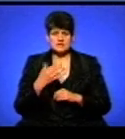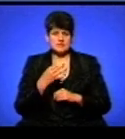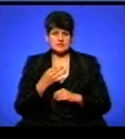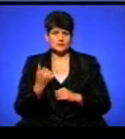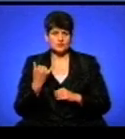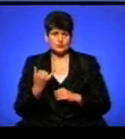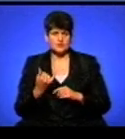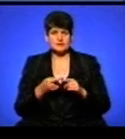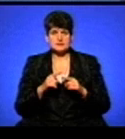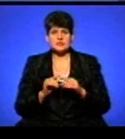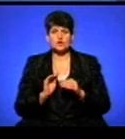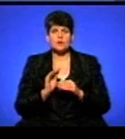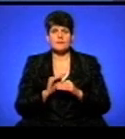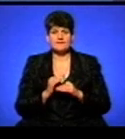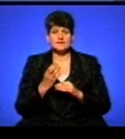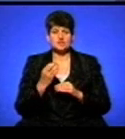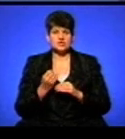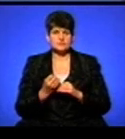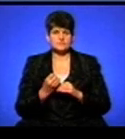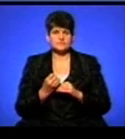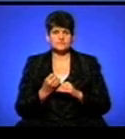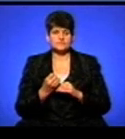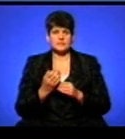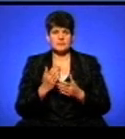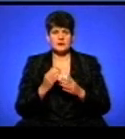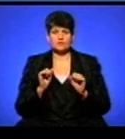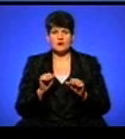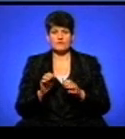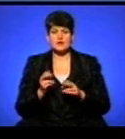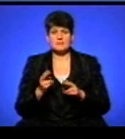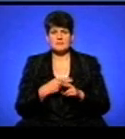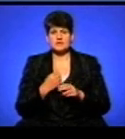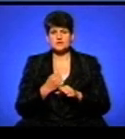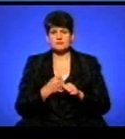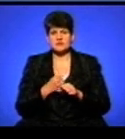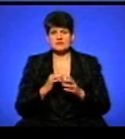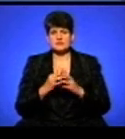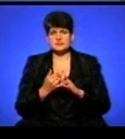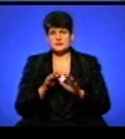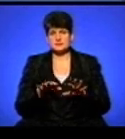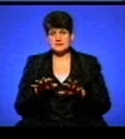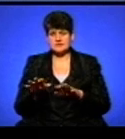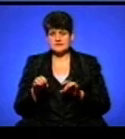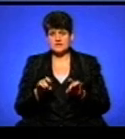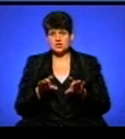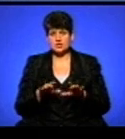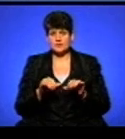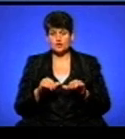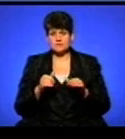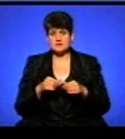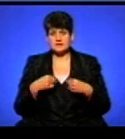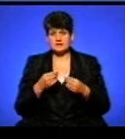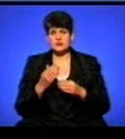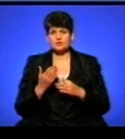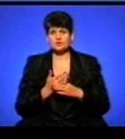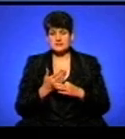сьогодні, це додавалося те, що мають право і безробітні в сільській місцевості, і за рішенням комісії призначатися